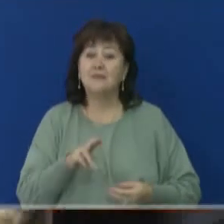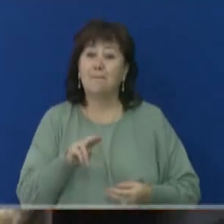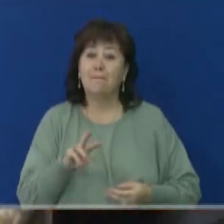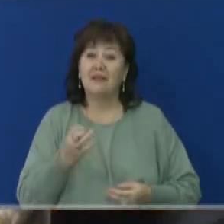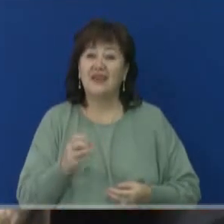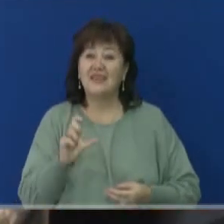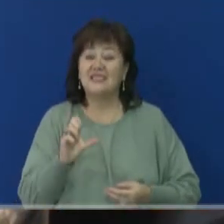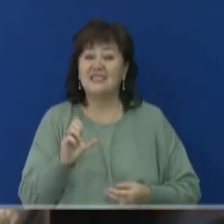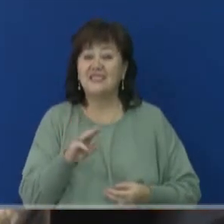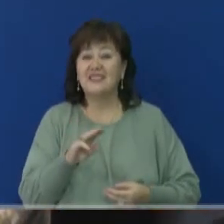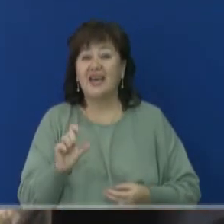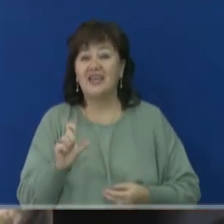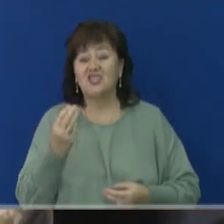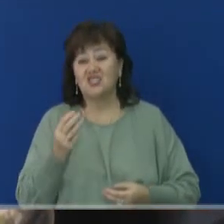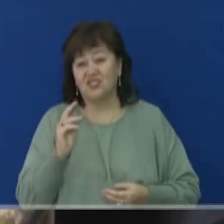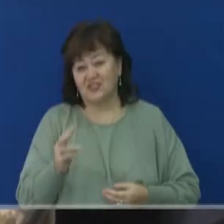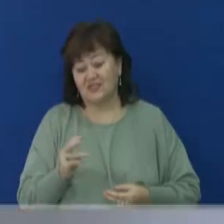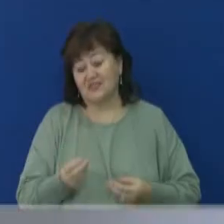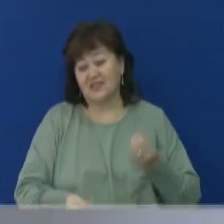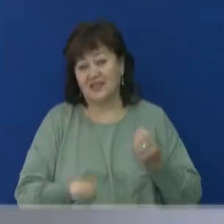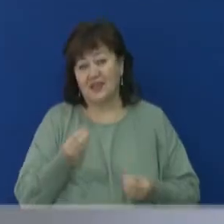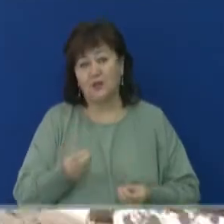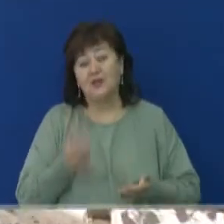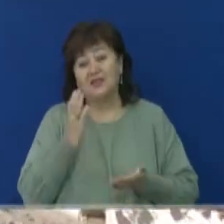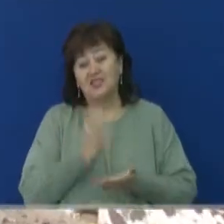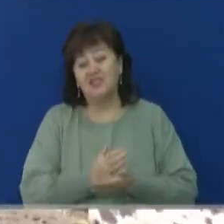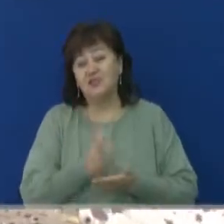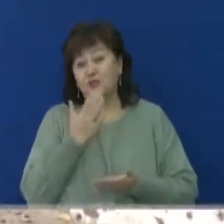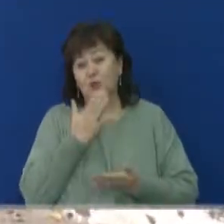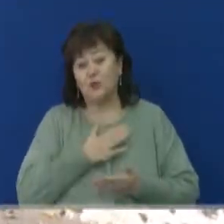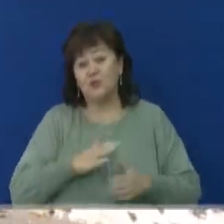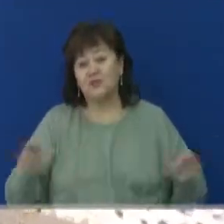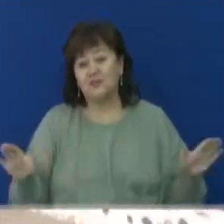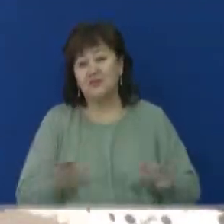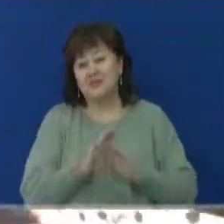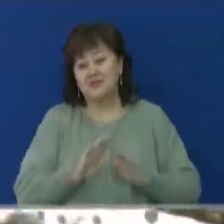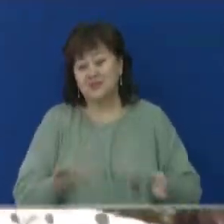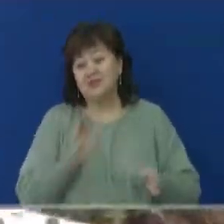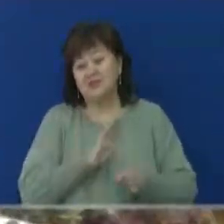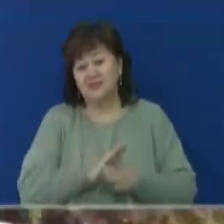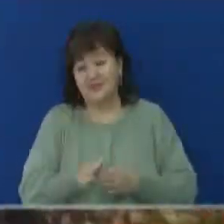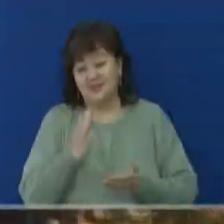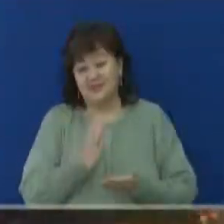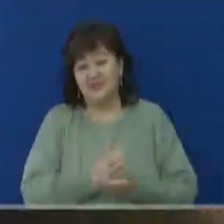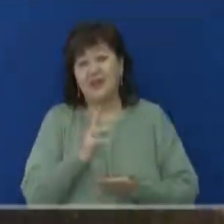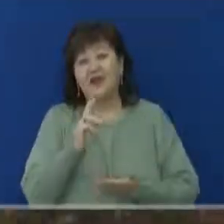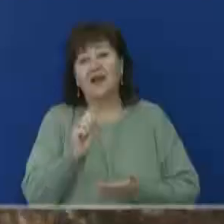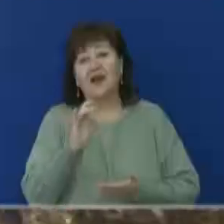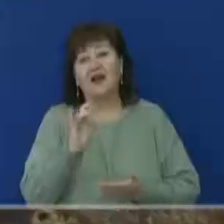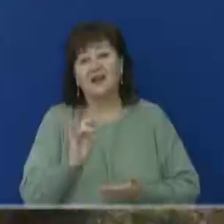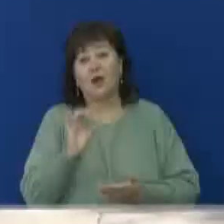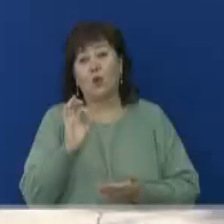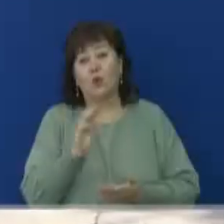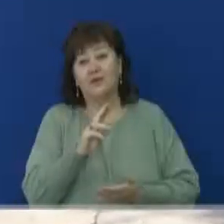алады. Демалыс орталығында ән айтқысы келетіндер үшін караоке де қарастырылған. Аслан Ертіспаев, Эльмира Жүсінбекқызы, Абай өңірлік